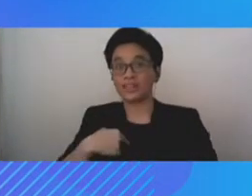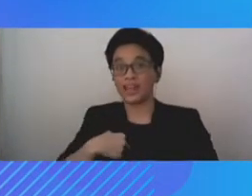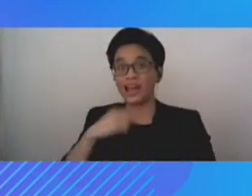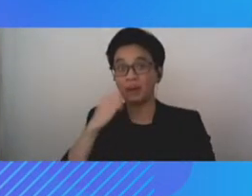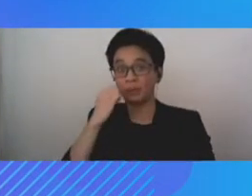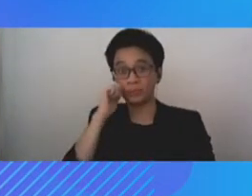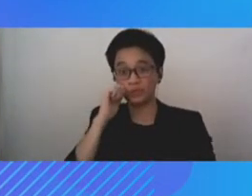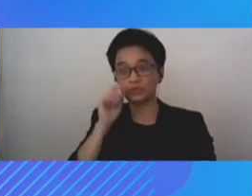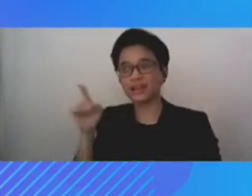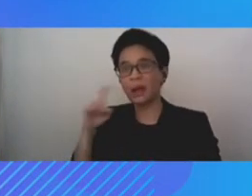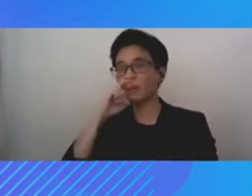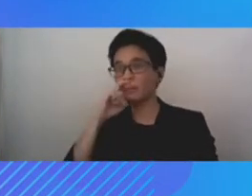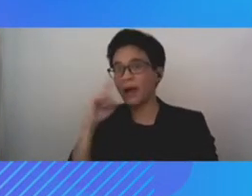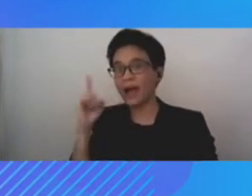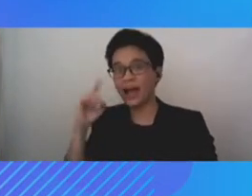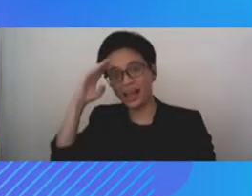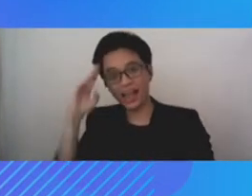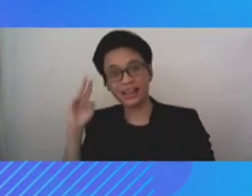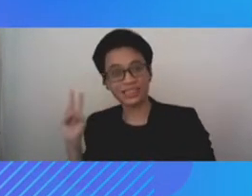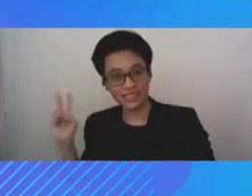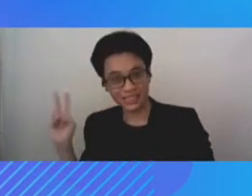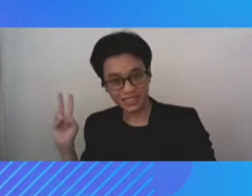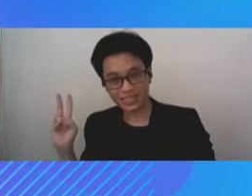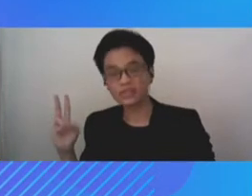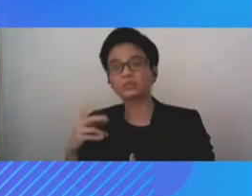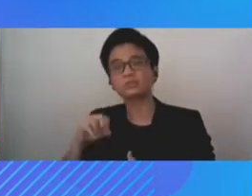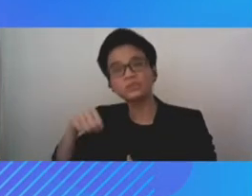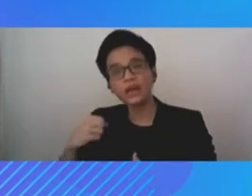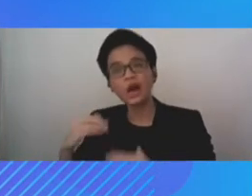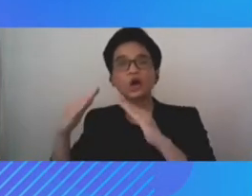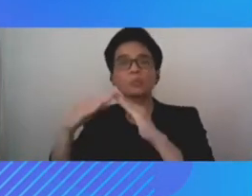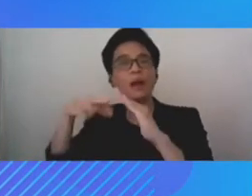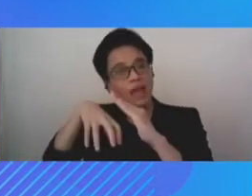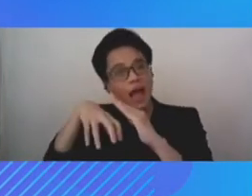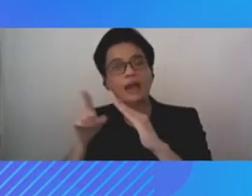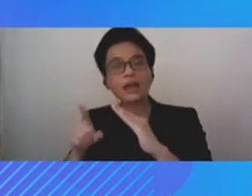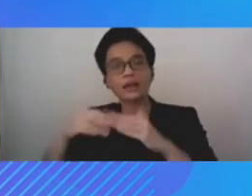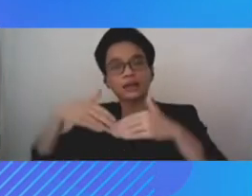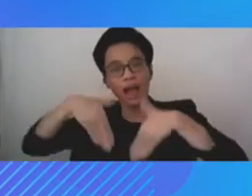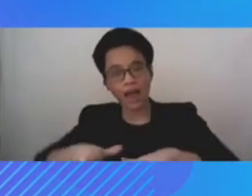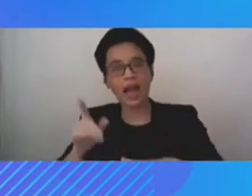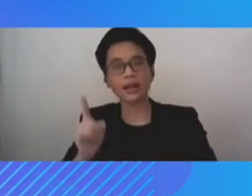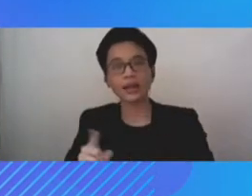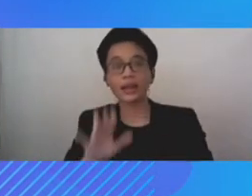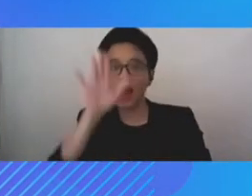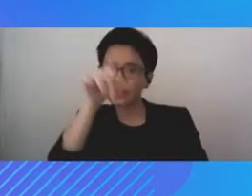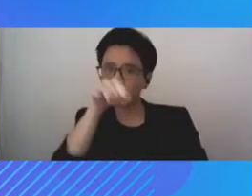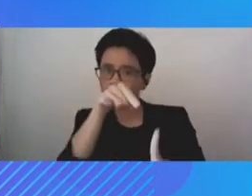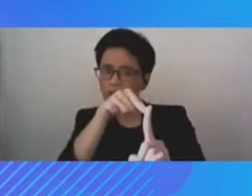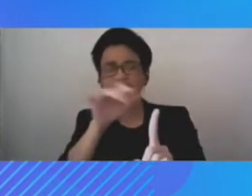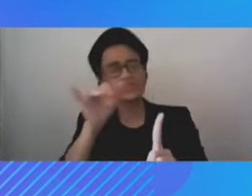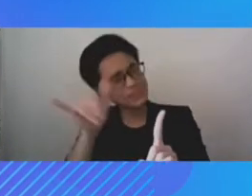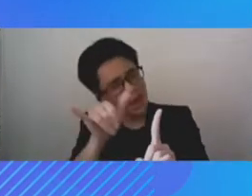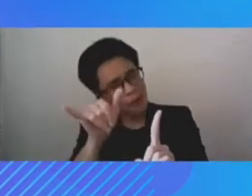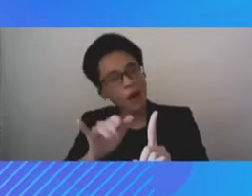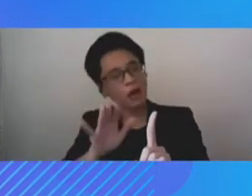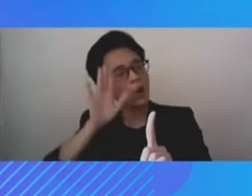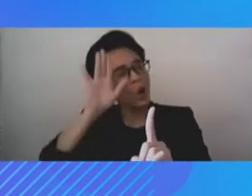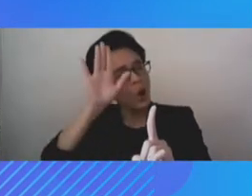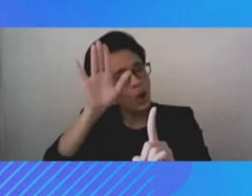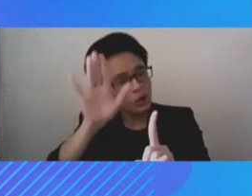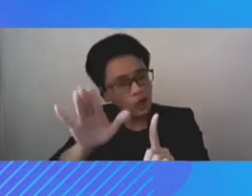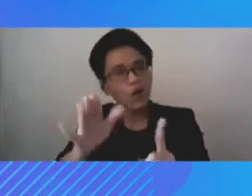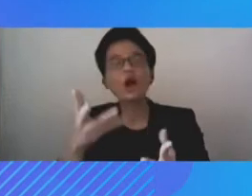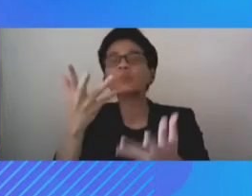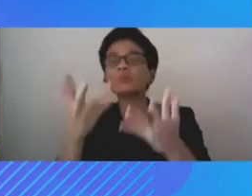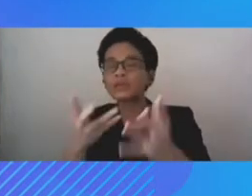kan, nanti suatu saat punya rumah tangga, punya anak. Nah kamu nanti suatu saat juga begitu, suatu saat mungkin kamu